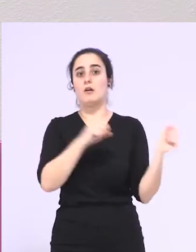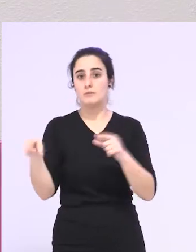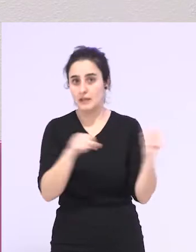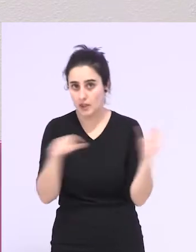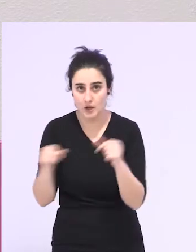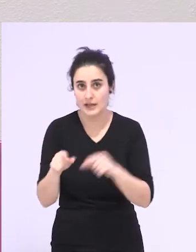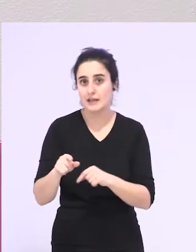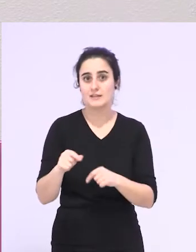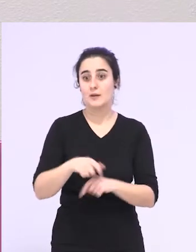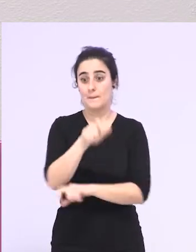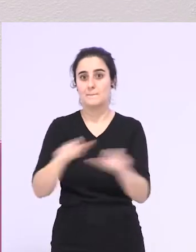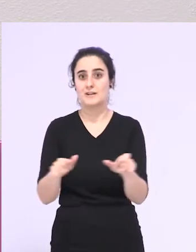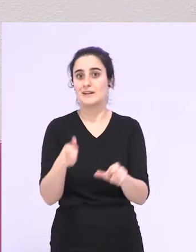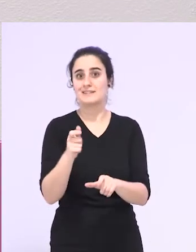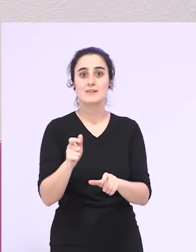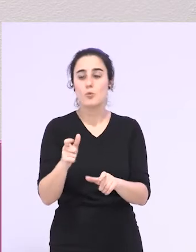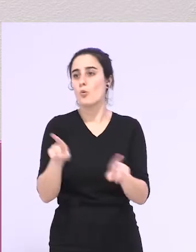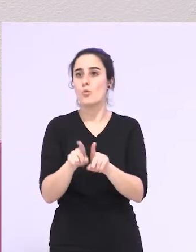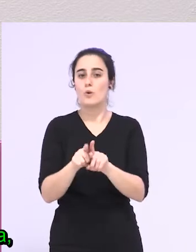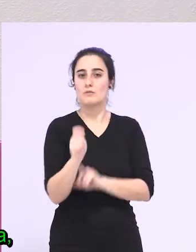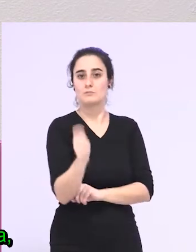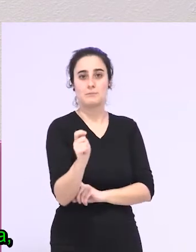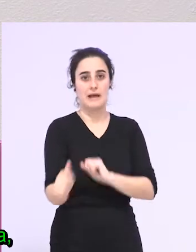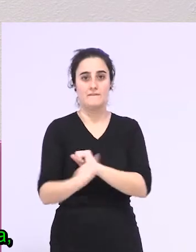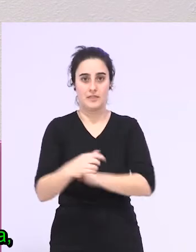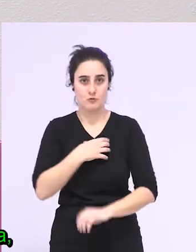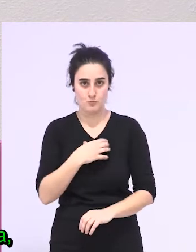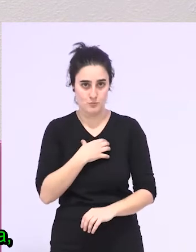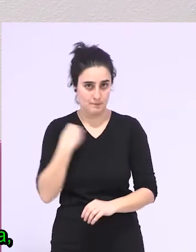euren irteera ordein duzien dutenek, ez? Hau dena,